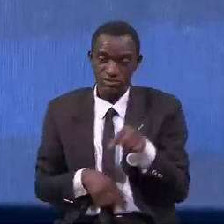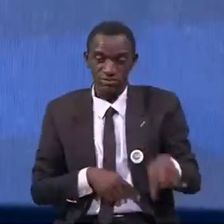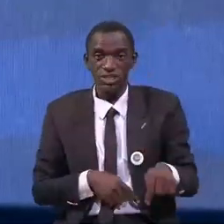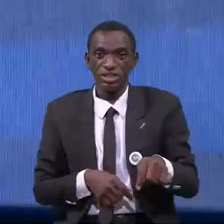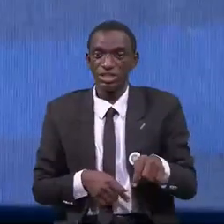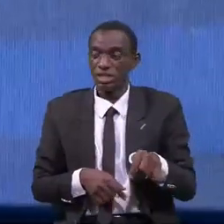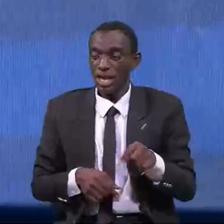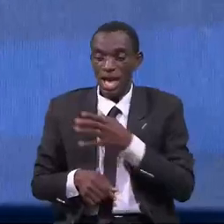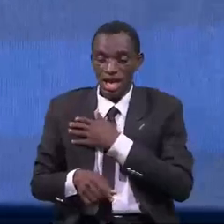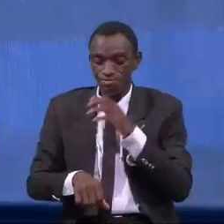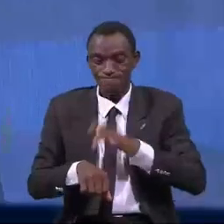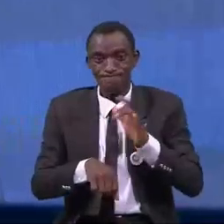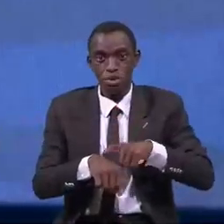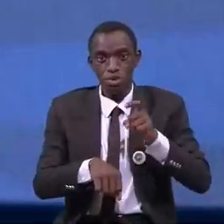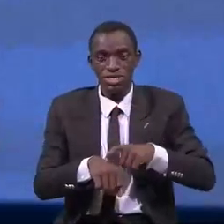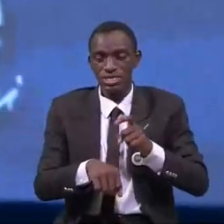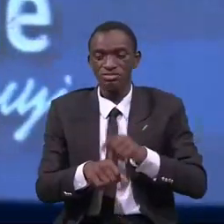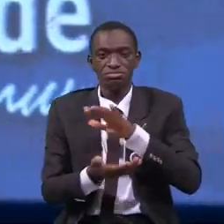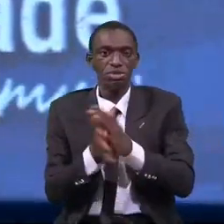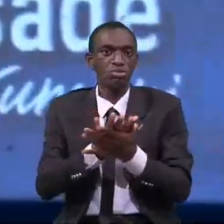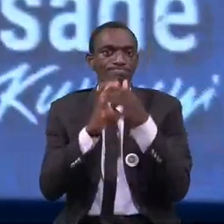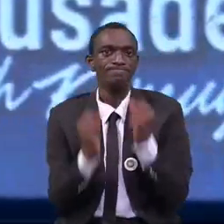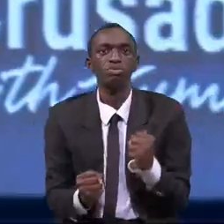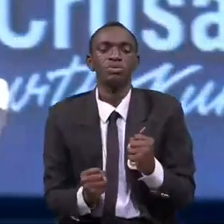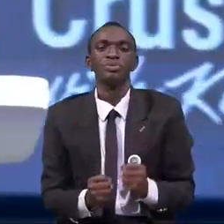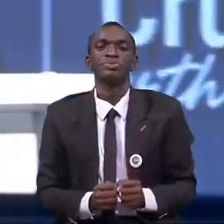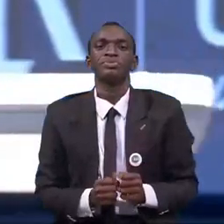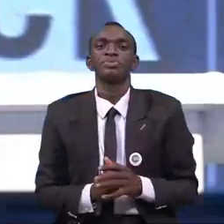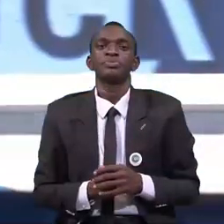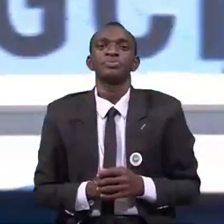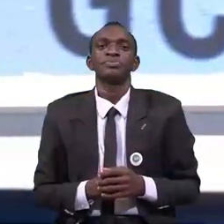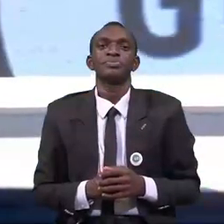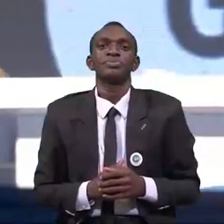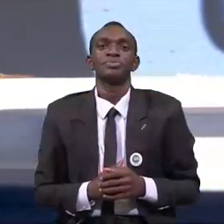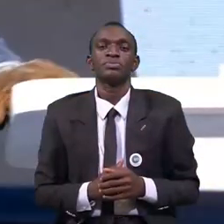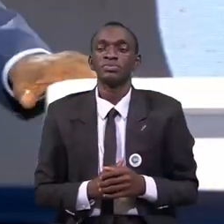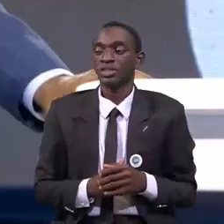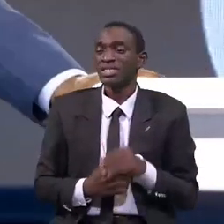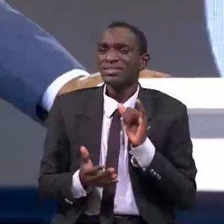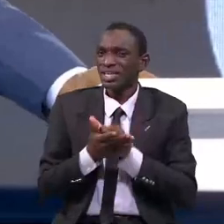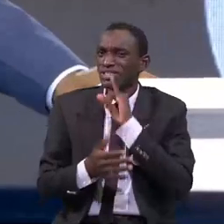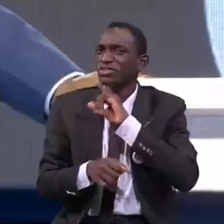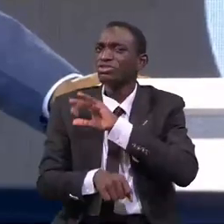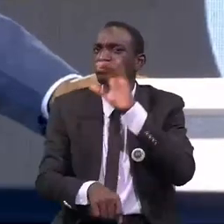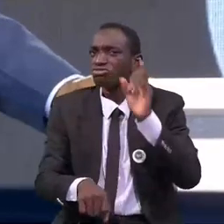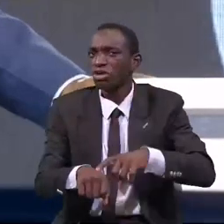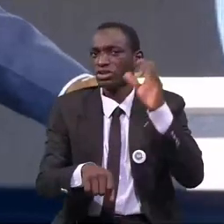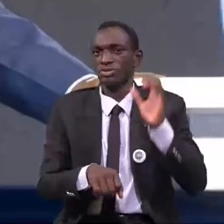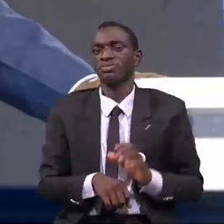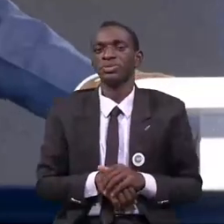lever au même instant ses pieds ses chevill deveven ferme c'est la